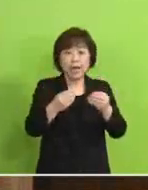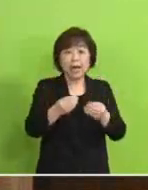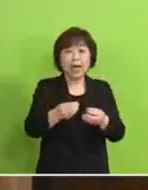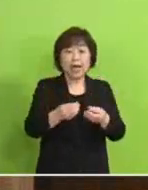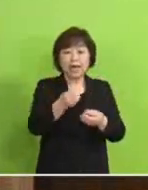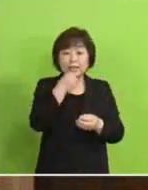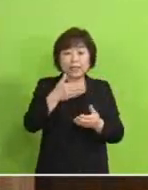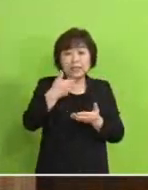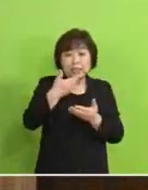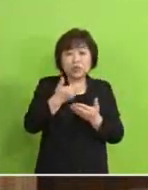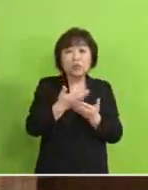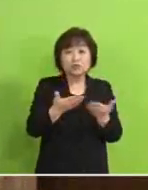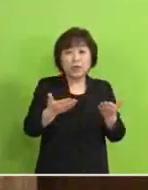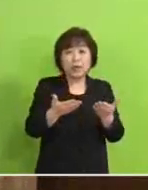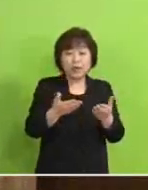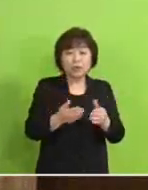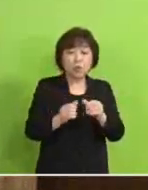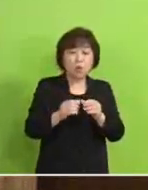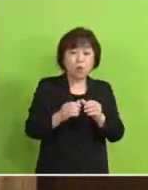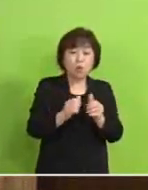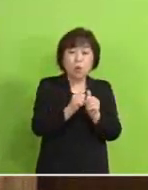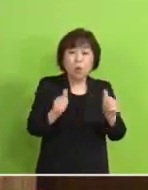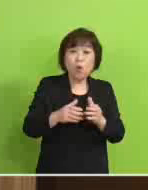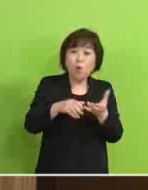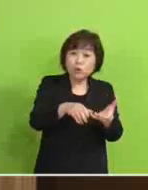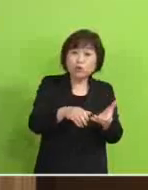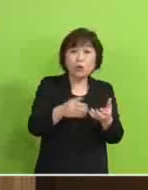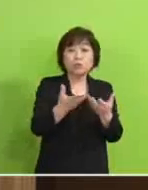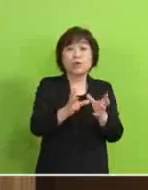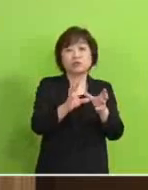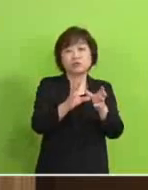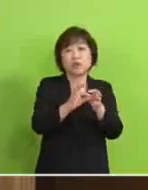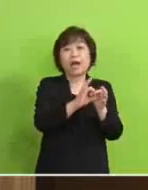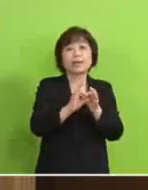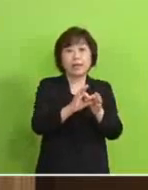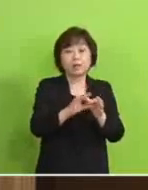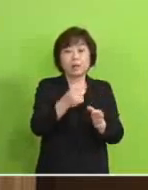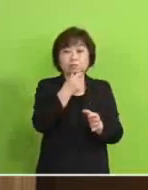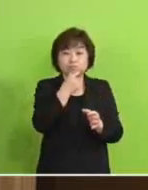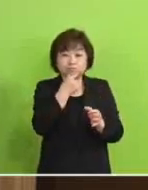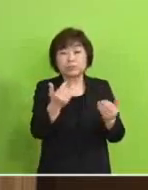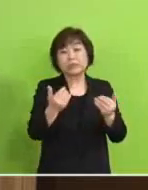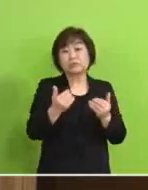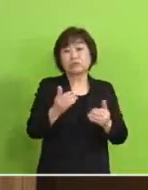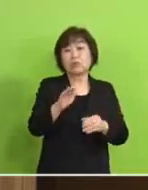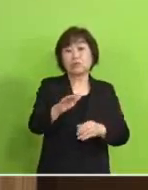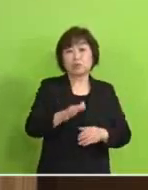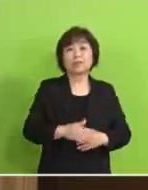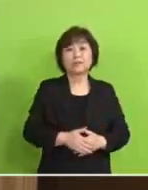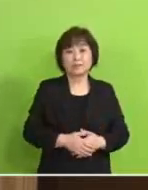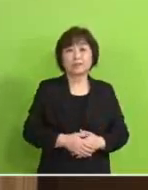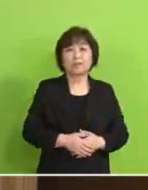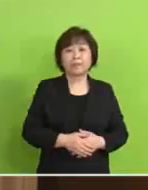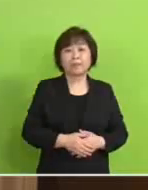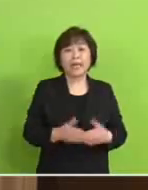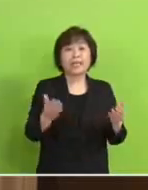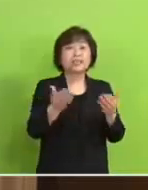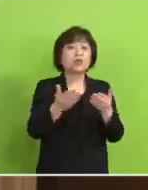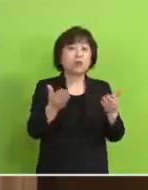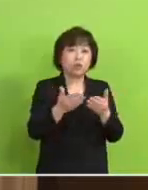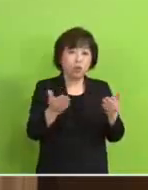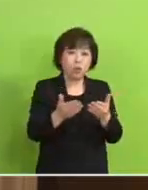飲食店クラスターホストクラブの関係でございますので警戒が必要でございます。職